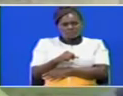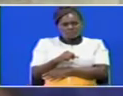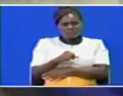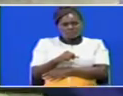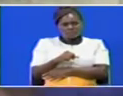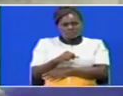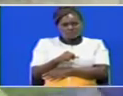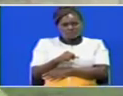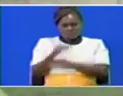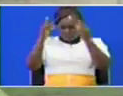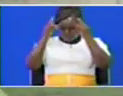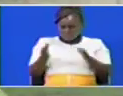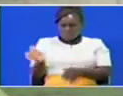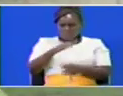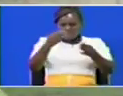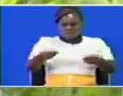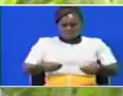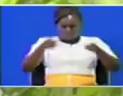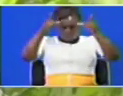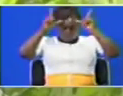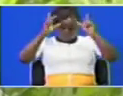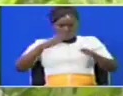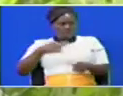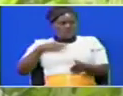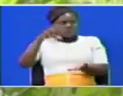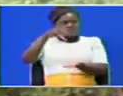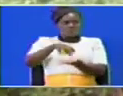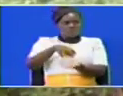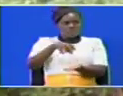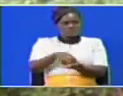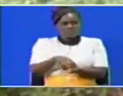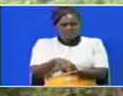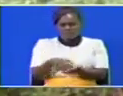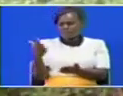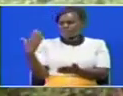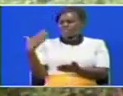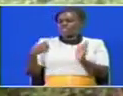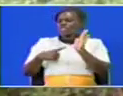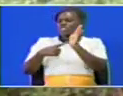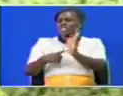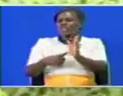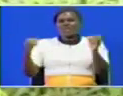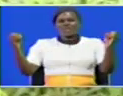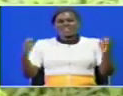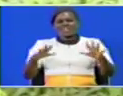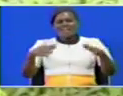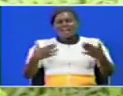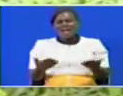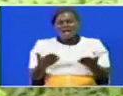Tuliamua kuyarudisha ili watupatie ng'ombe yetu. Mazingira haya ya kijani kiwiti yanadhihirisha jinsi